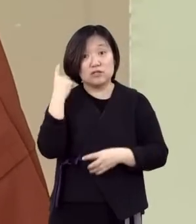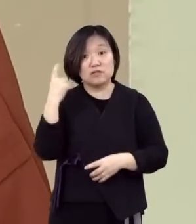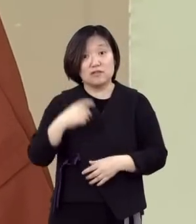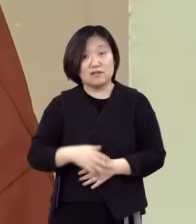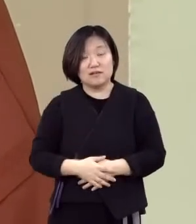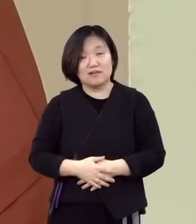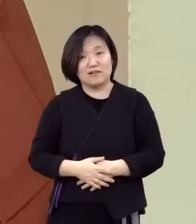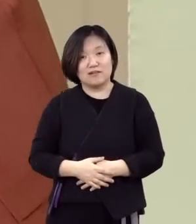있었다.